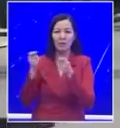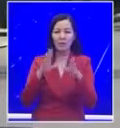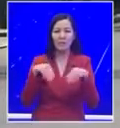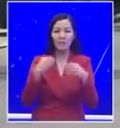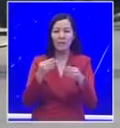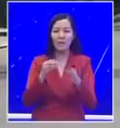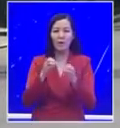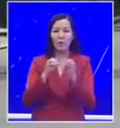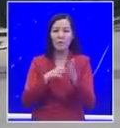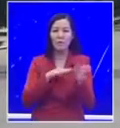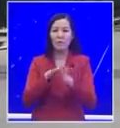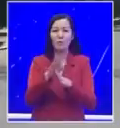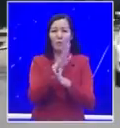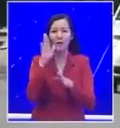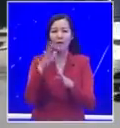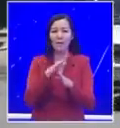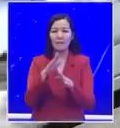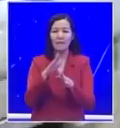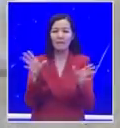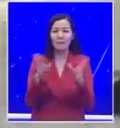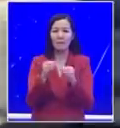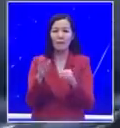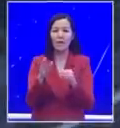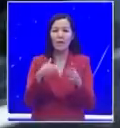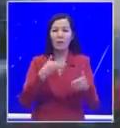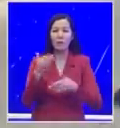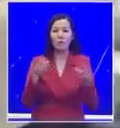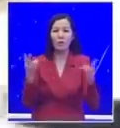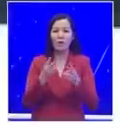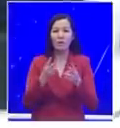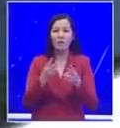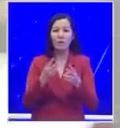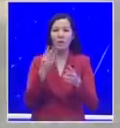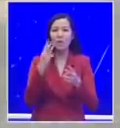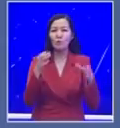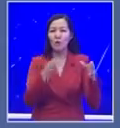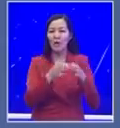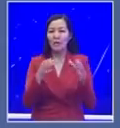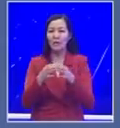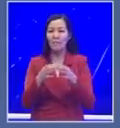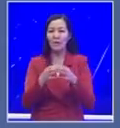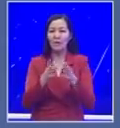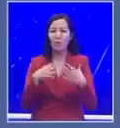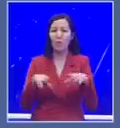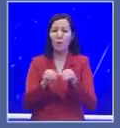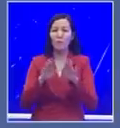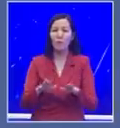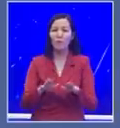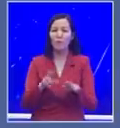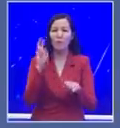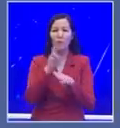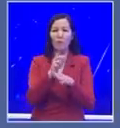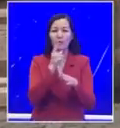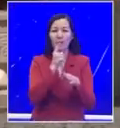Кәмелетке толмағандардың ата-анасыз жүріп тұруына болмайды. Бір отбасы мүшелерінен басқа 3 адамнан артық топтардың қоғамдық орындарда